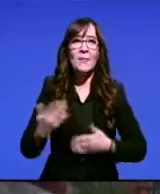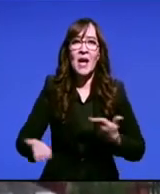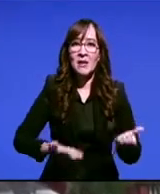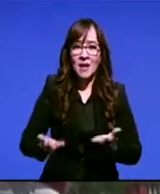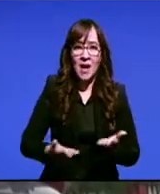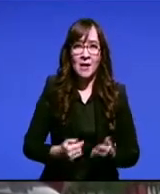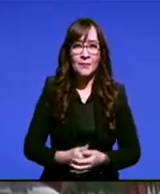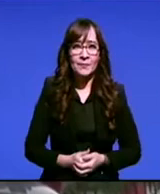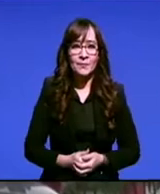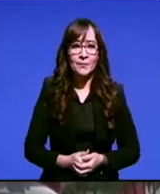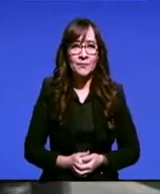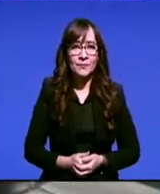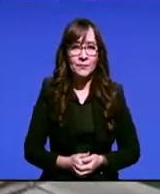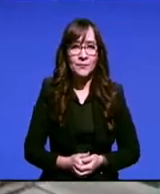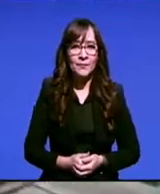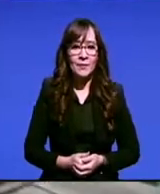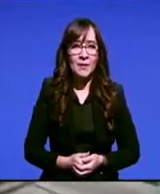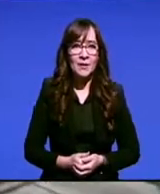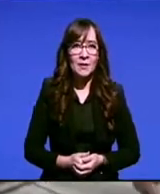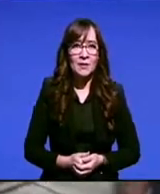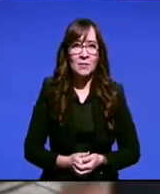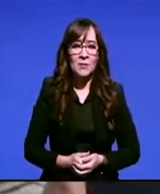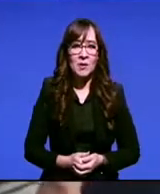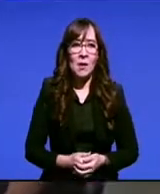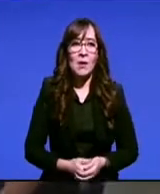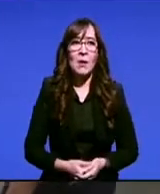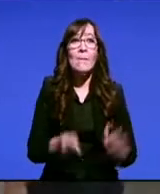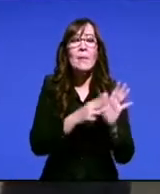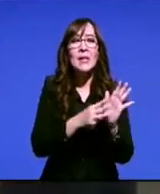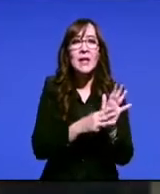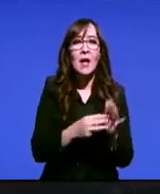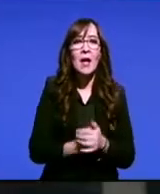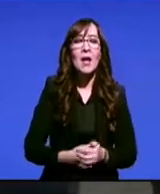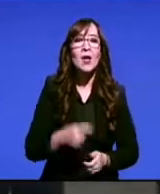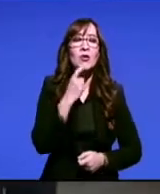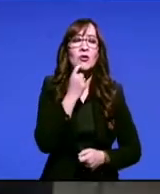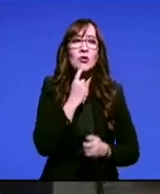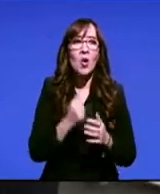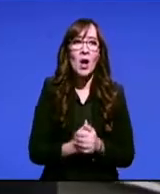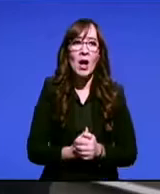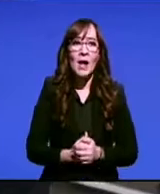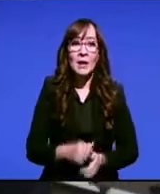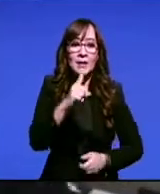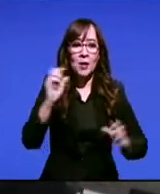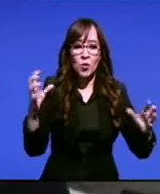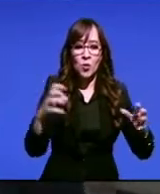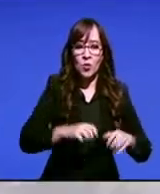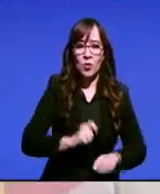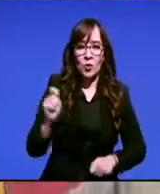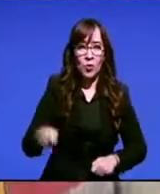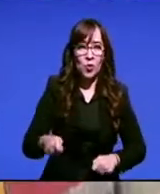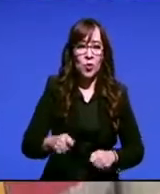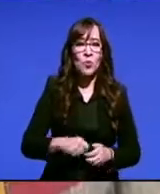Kita sama-sama membela hak kita, Pak. Di tengah kontroversi yang tengah membelit Omnibus Law Cipta Kerja, Wakil Ketua DPR menilai ditemukannya